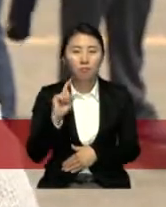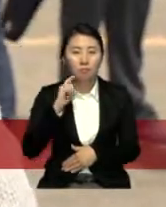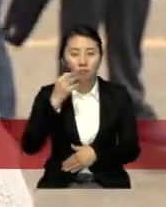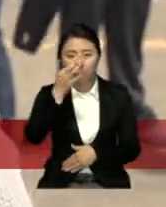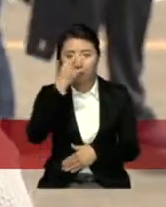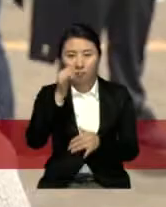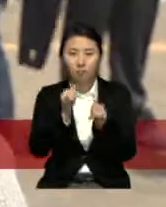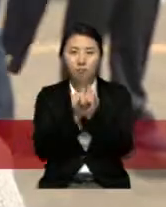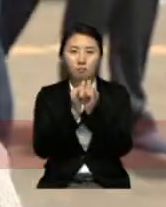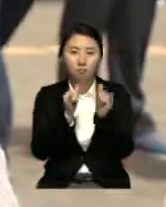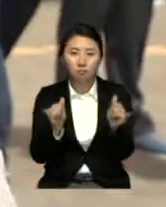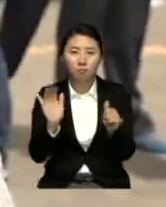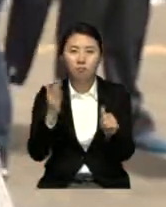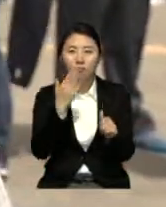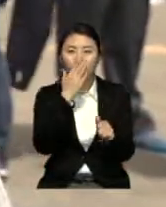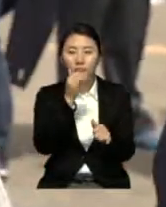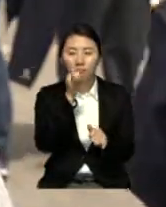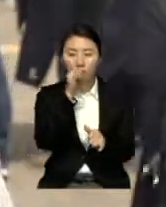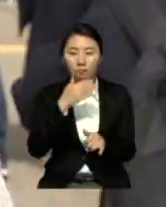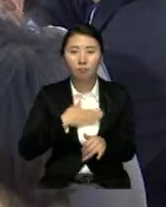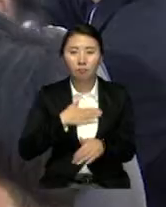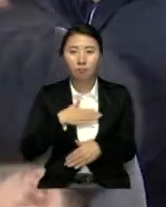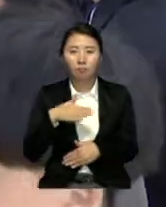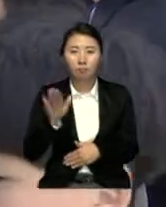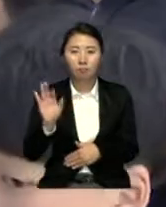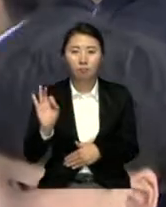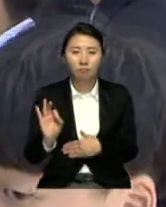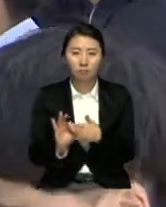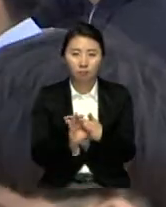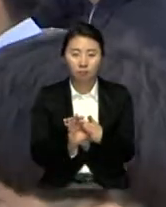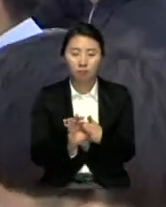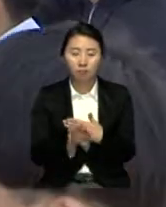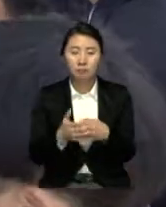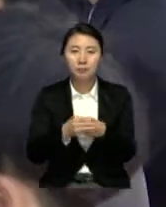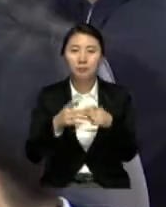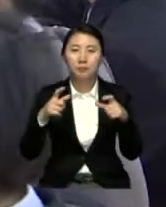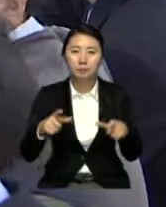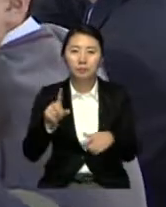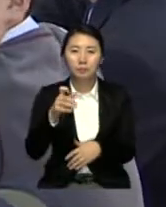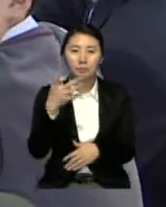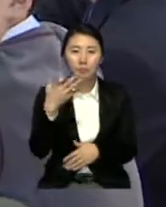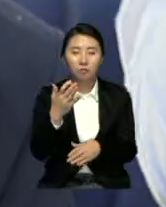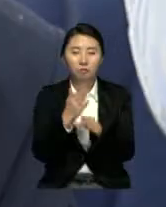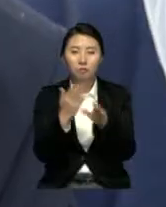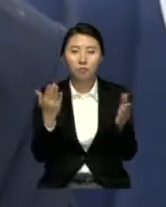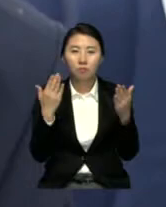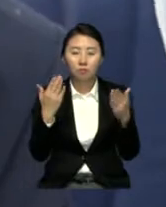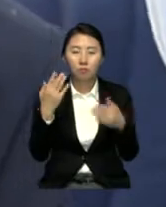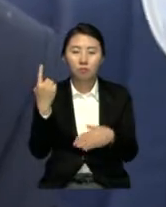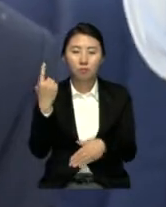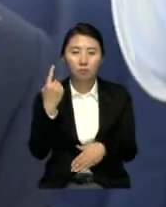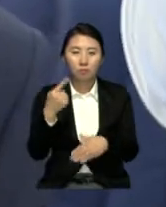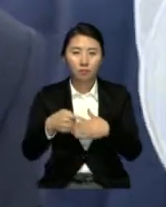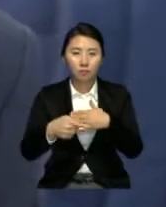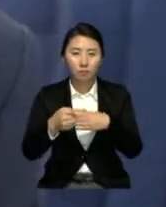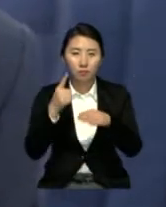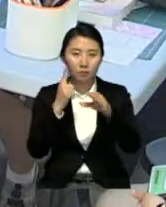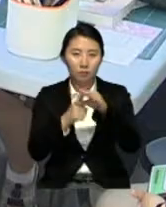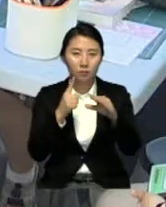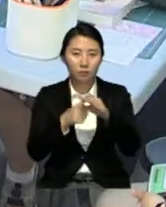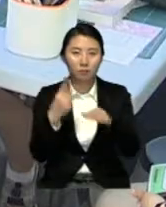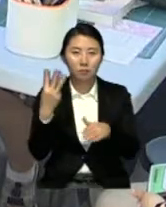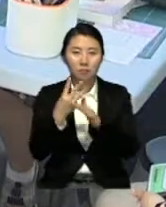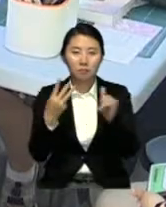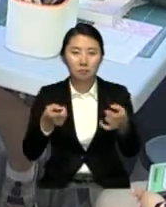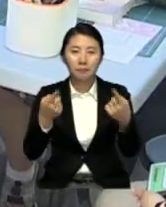수 있구나라는 것만 알고 가면. 마포구 14개 중학교 1학년 3천 명이 참가한 직업체험